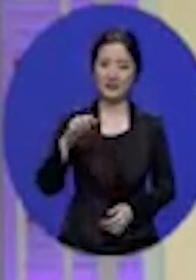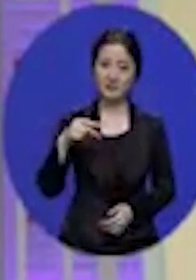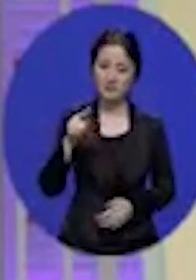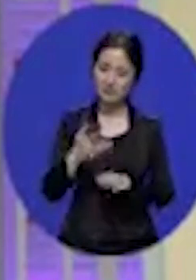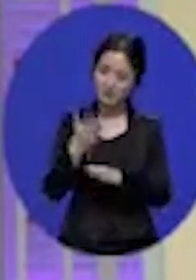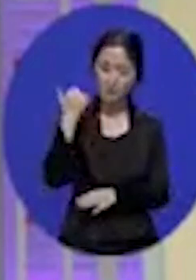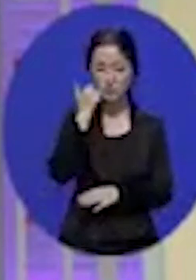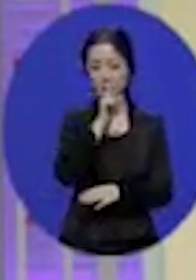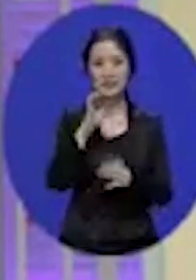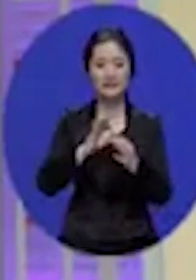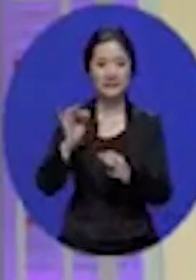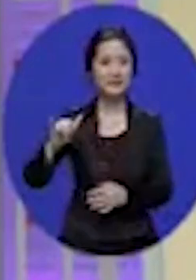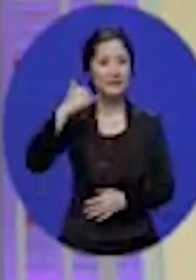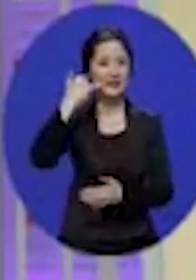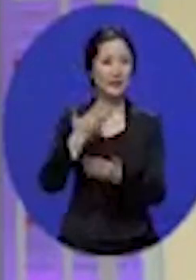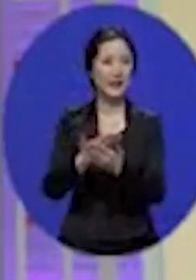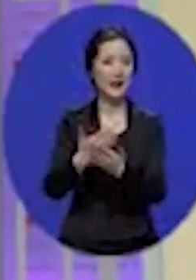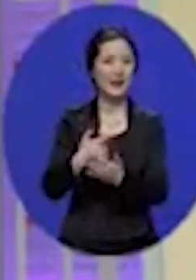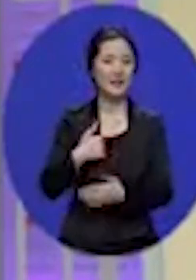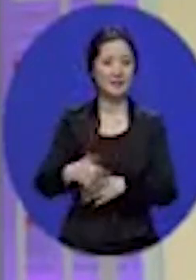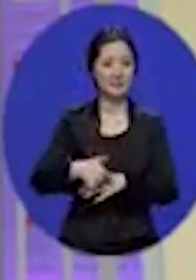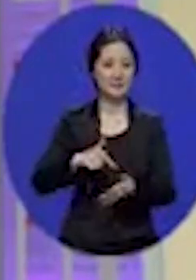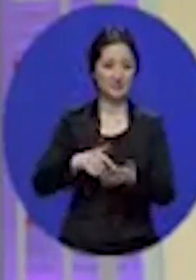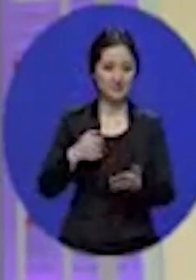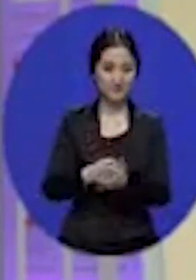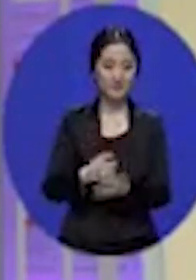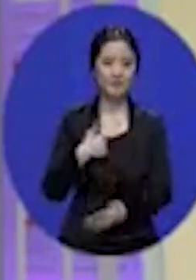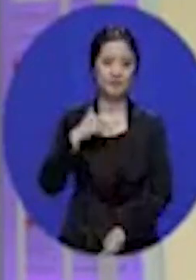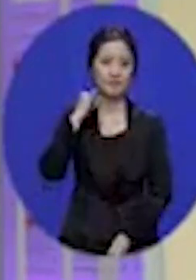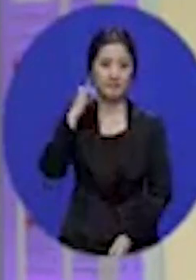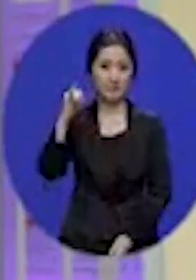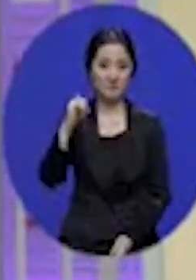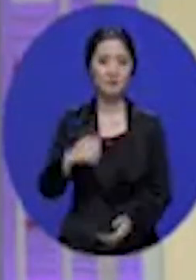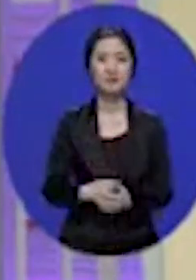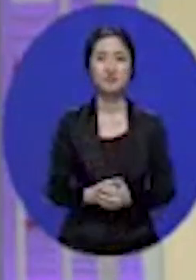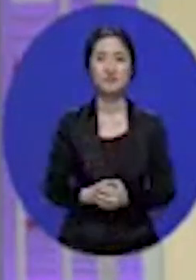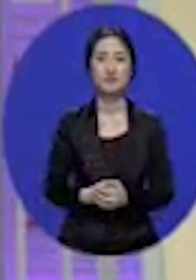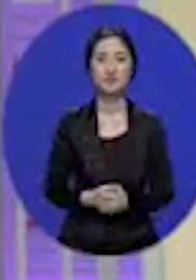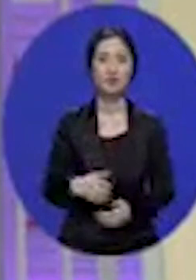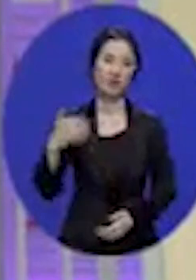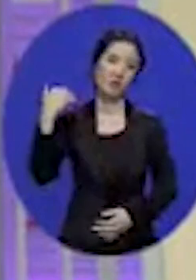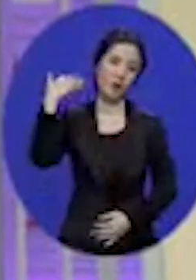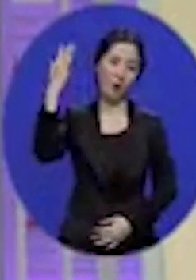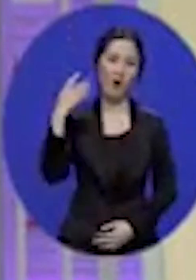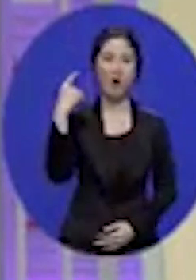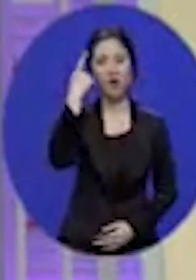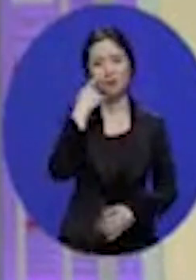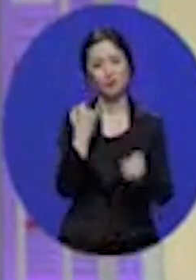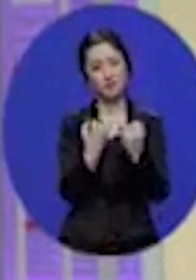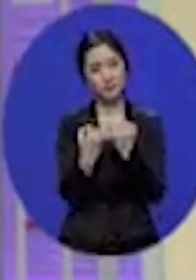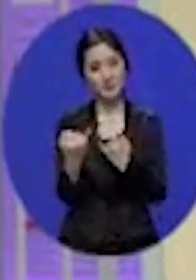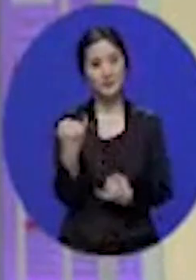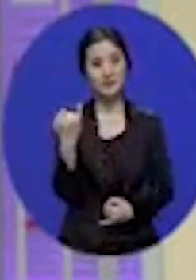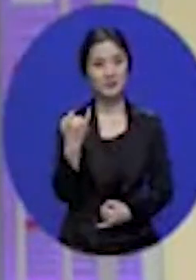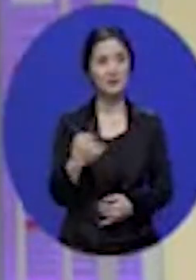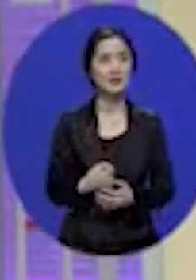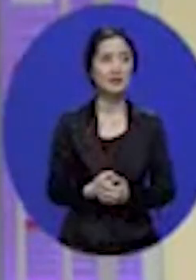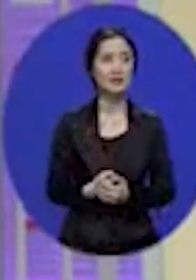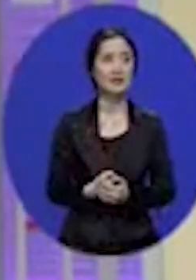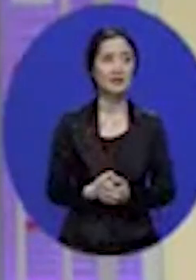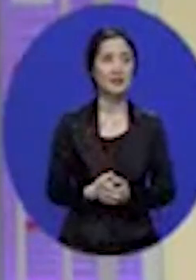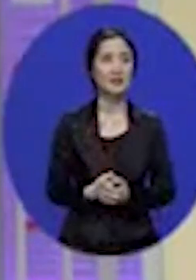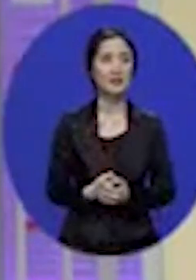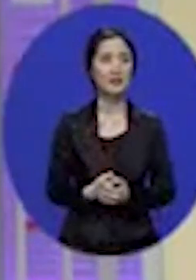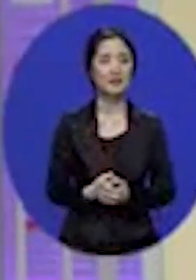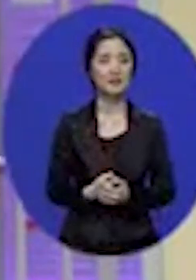상관없다. 그러니까 웬 정말 젊고 예쁜 여자 아나운서가 키도 크고 굉장히 정말 멋있더라고요. 그런 아나운서가